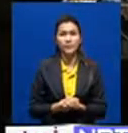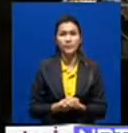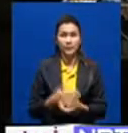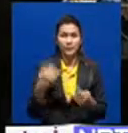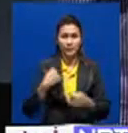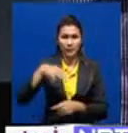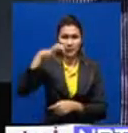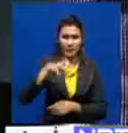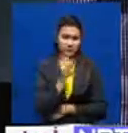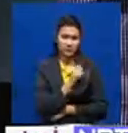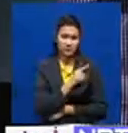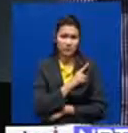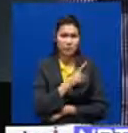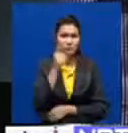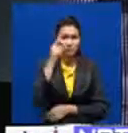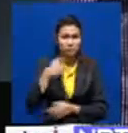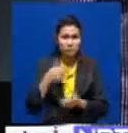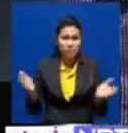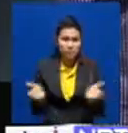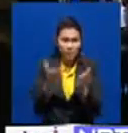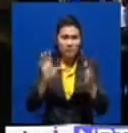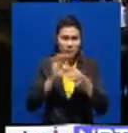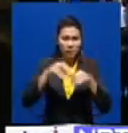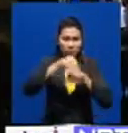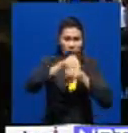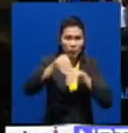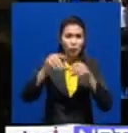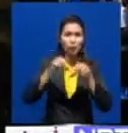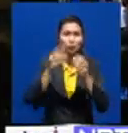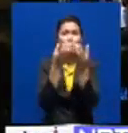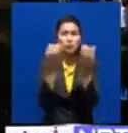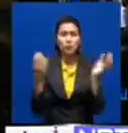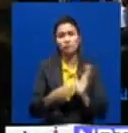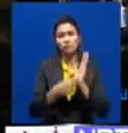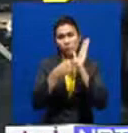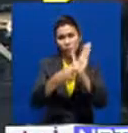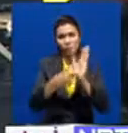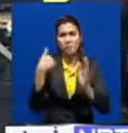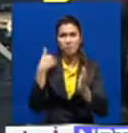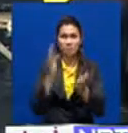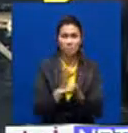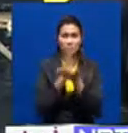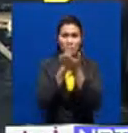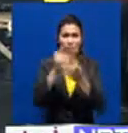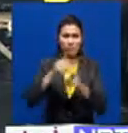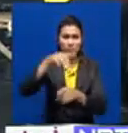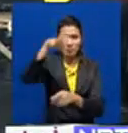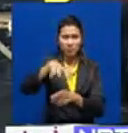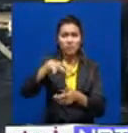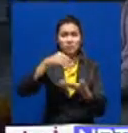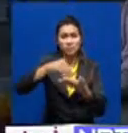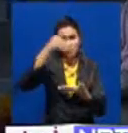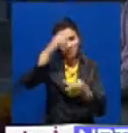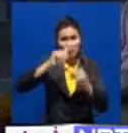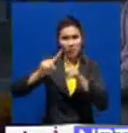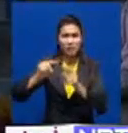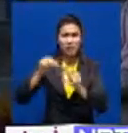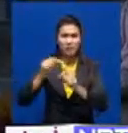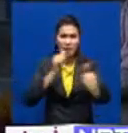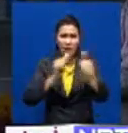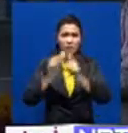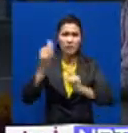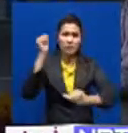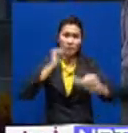กรมการศาสนาขับเคลื่อนพลังบวรเครือข่ายชุมชนคุณธรรมต้นแบบพร้อมมอบรางวัลให้สถานศึกษาในโครงการประกวดละครคุณธร